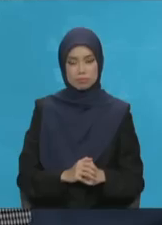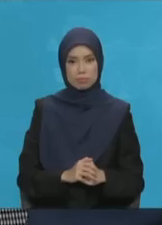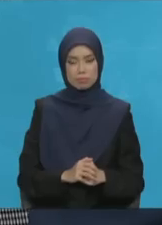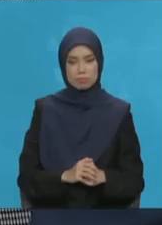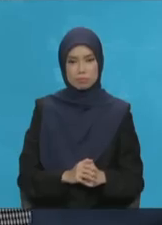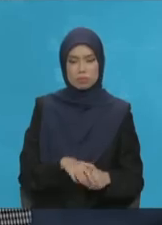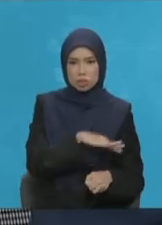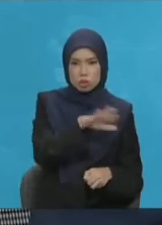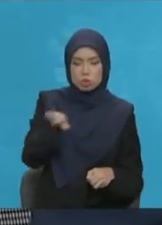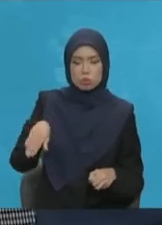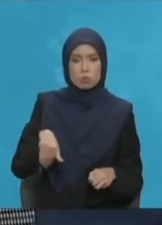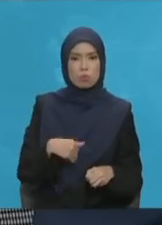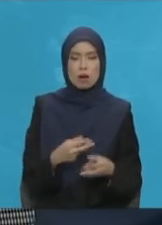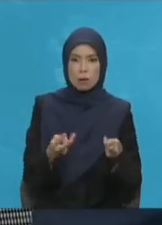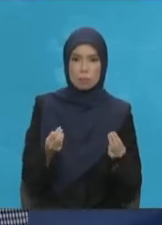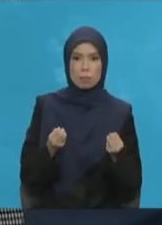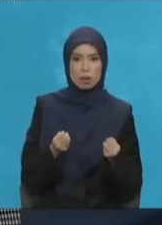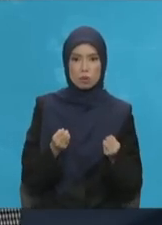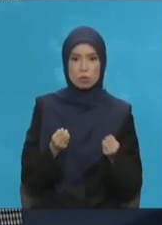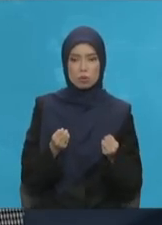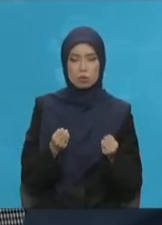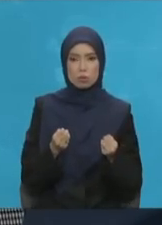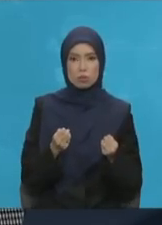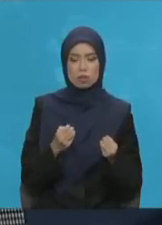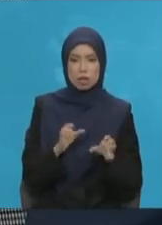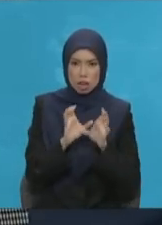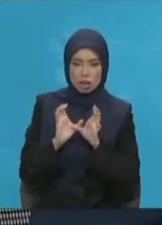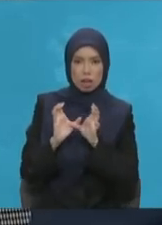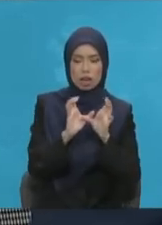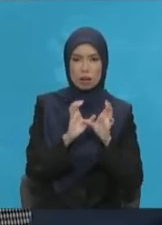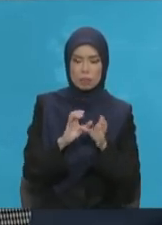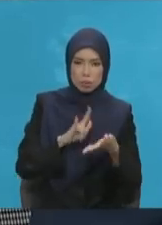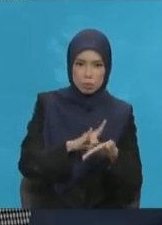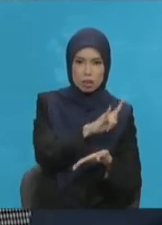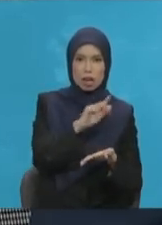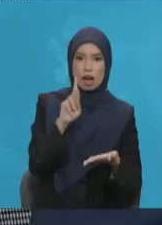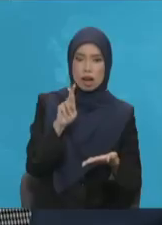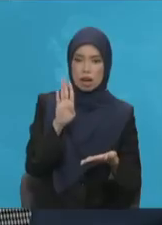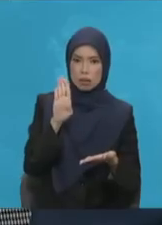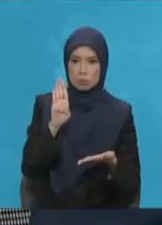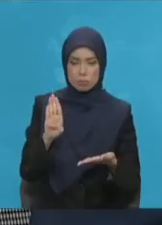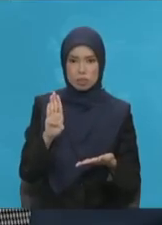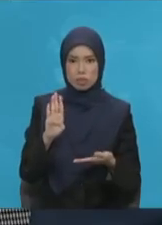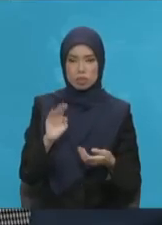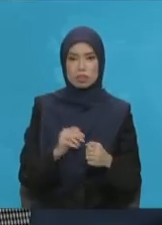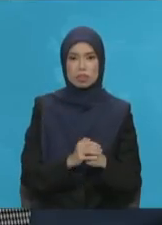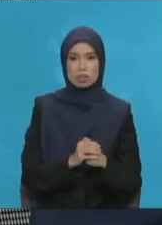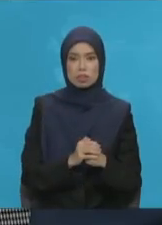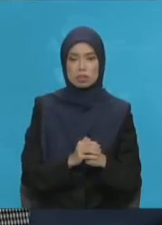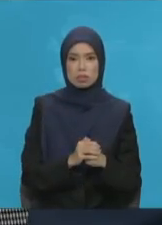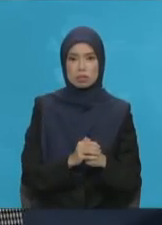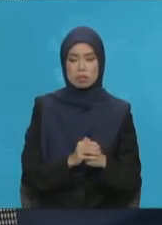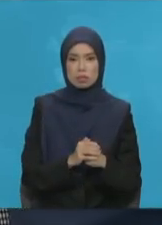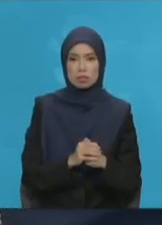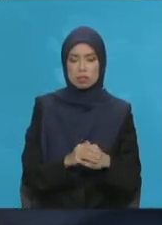Kita semua mau supaya Syarikat penerbangan di Raja Brunei mempunyai